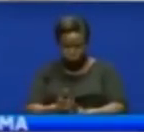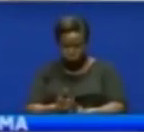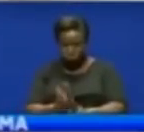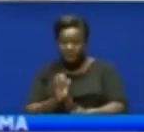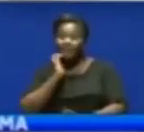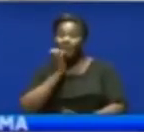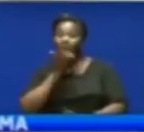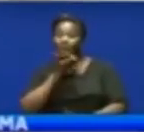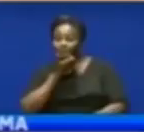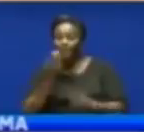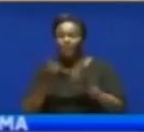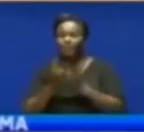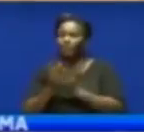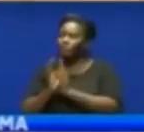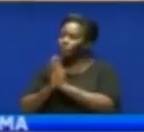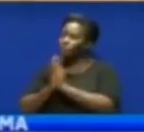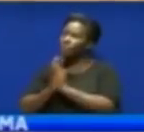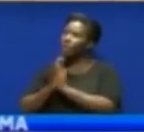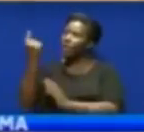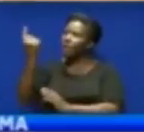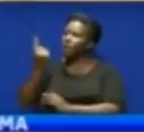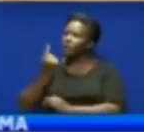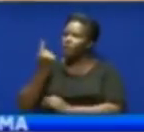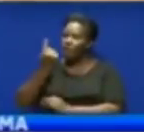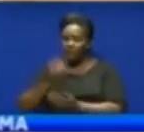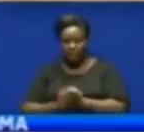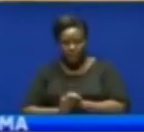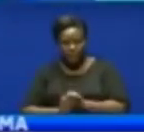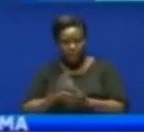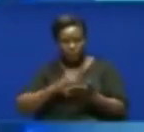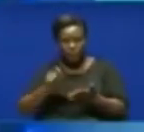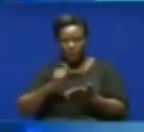taifa. Ngarayai Ole Kimosa, TBC.